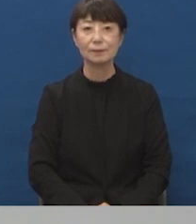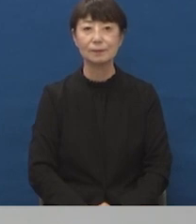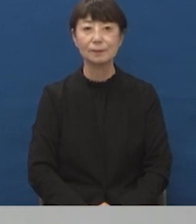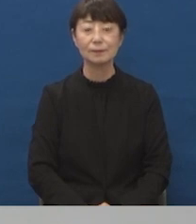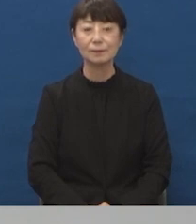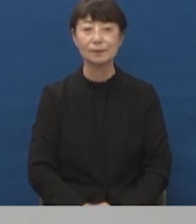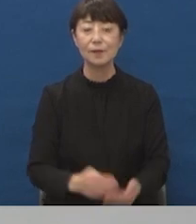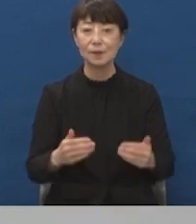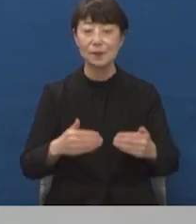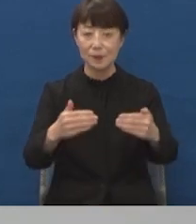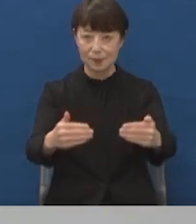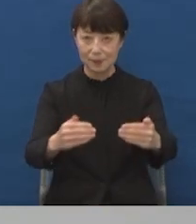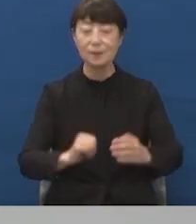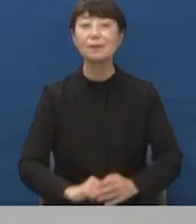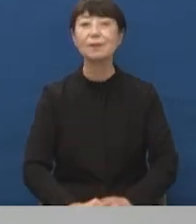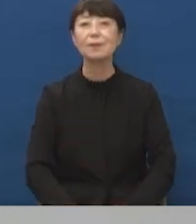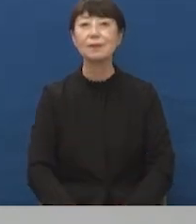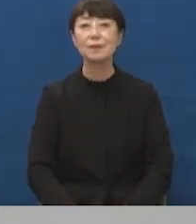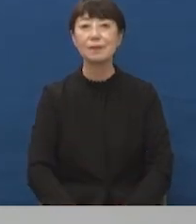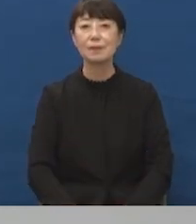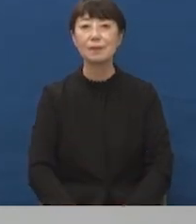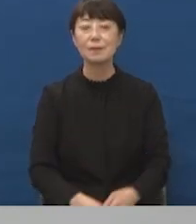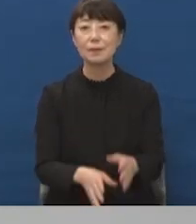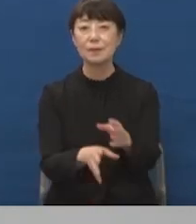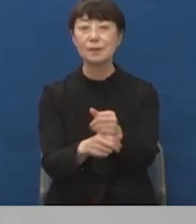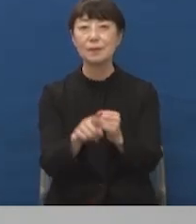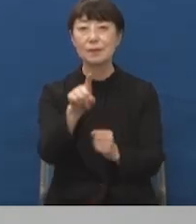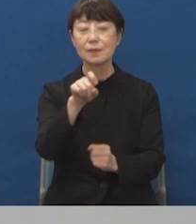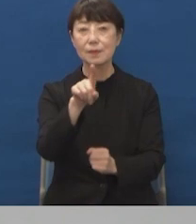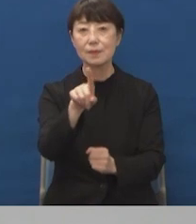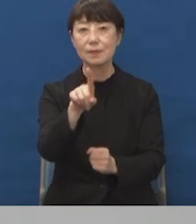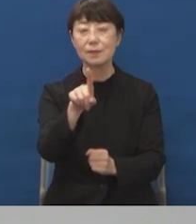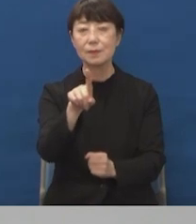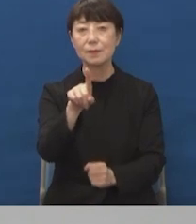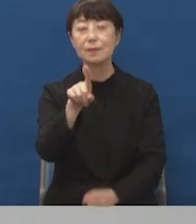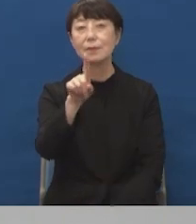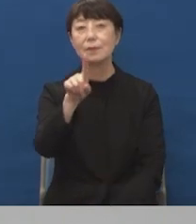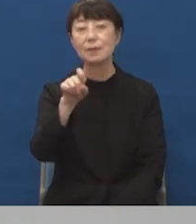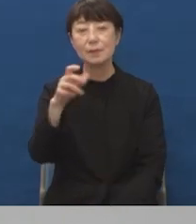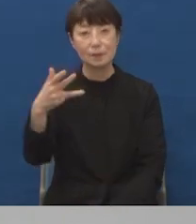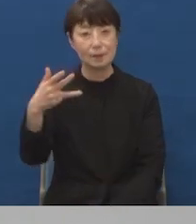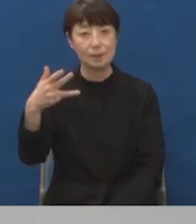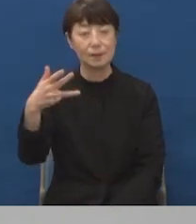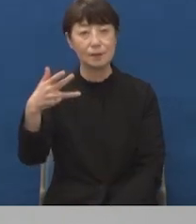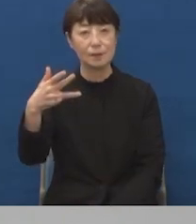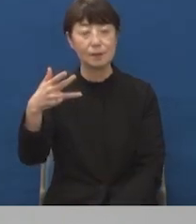進行いたします。日程第11ないし日程第18、